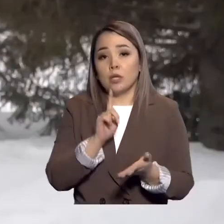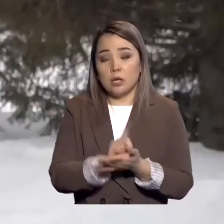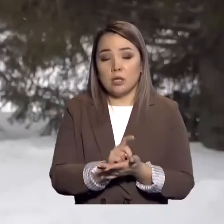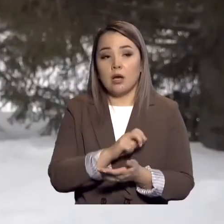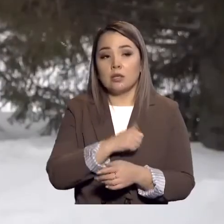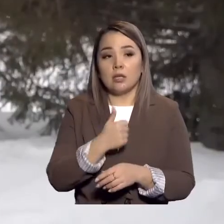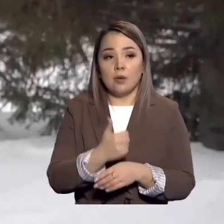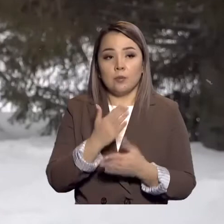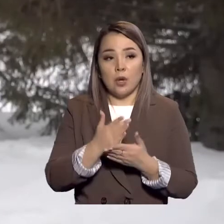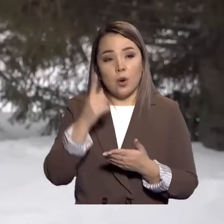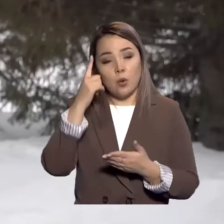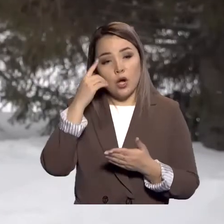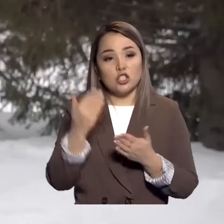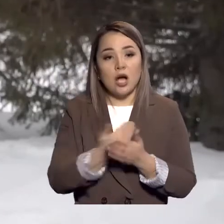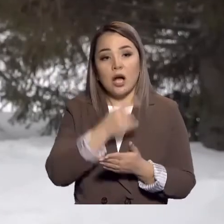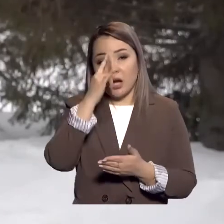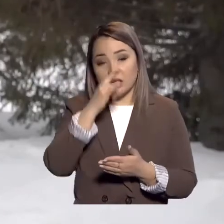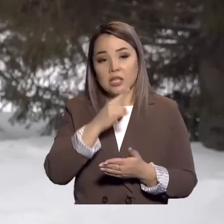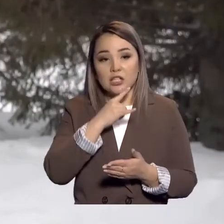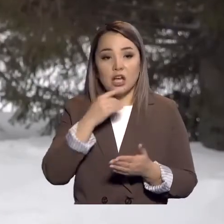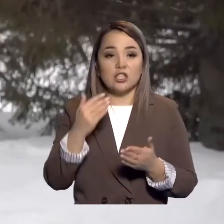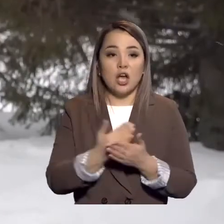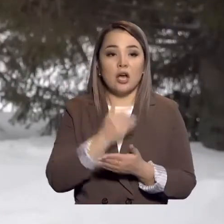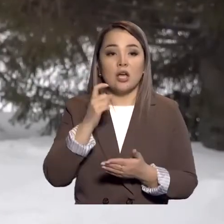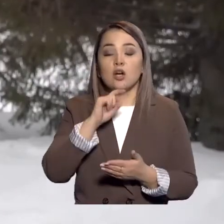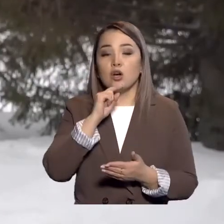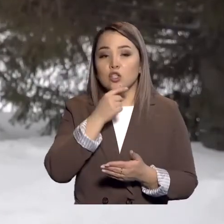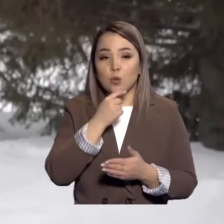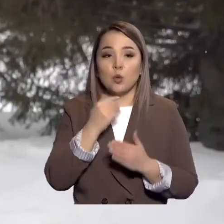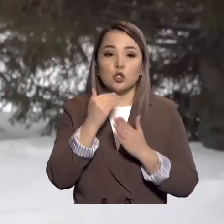керек. Ең басты ой жаңа Қазақстанға жаңа экономикалық жүйе қажет.